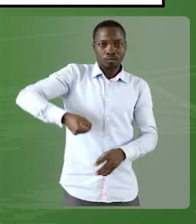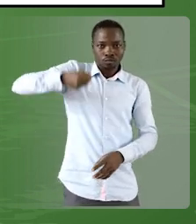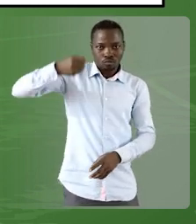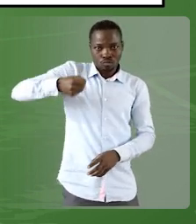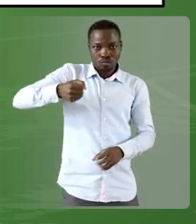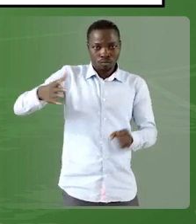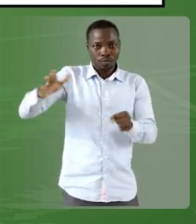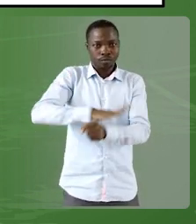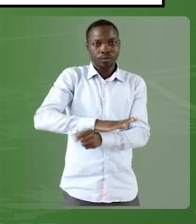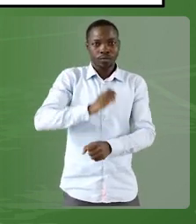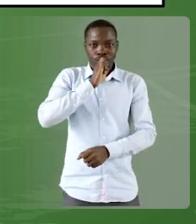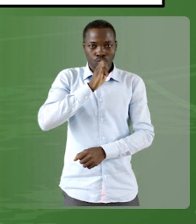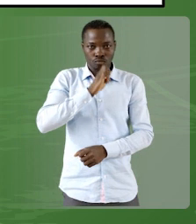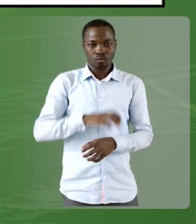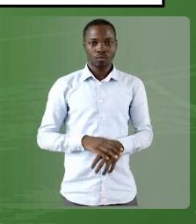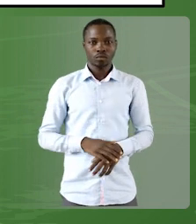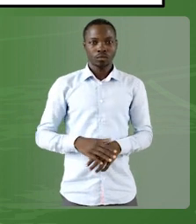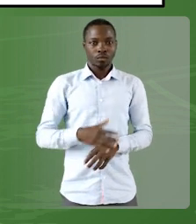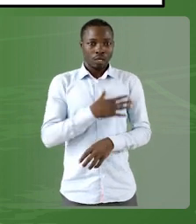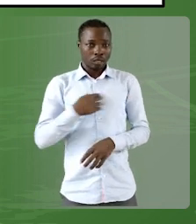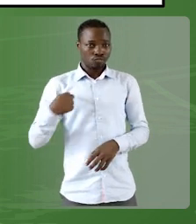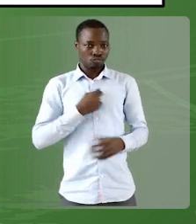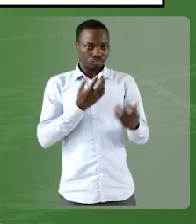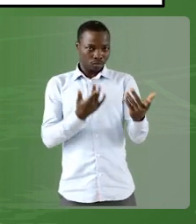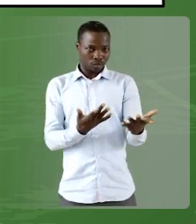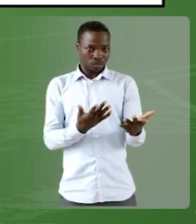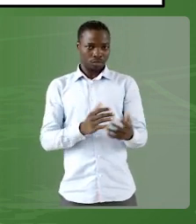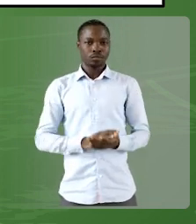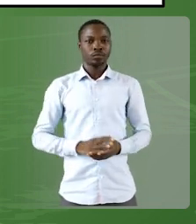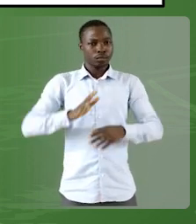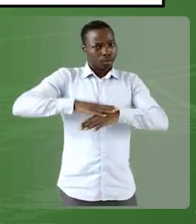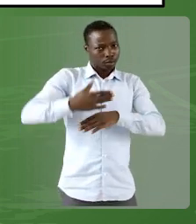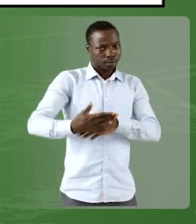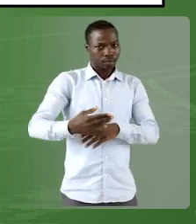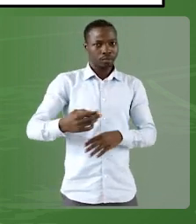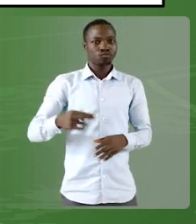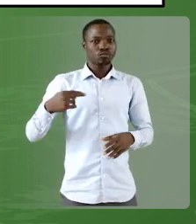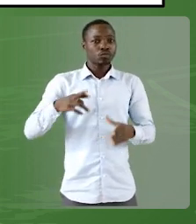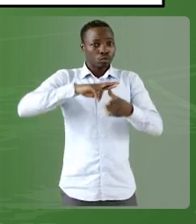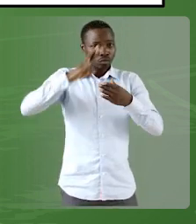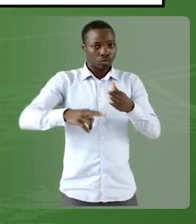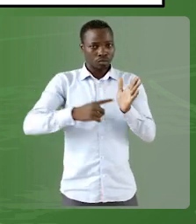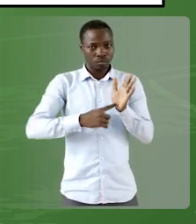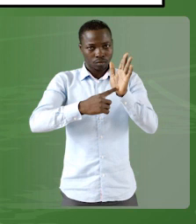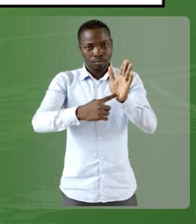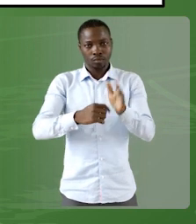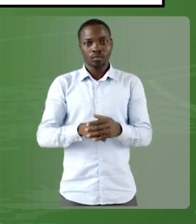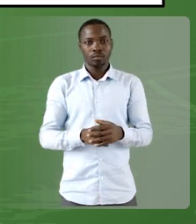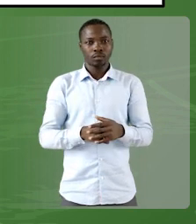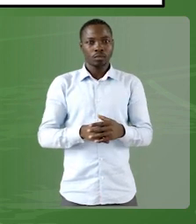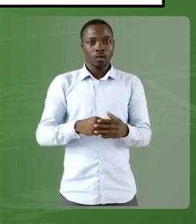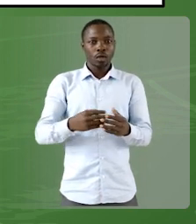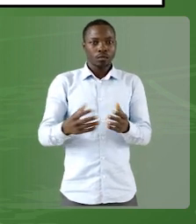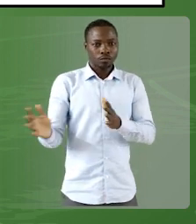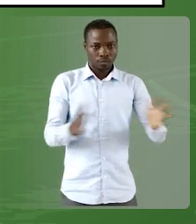un seau rempli d'eau et nous attendons. Le résultat indique des bulles